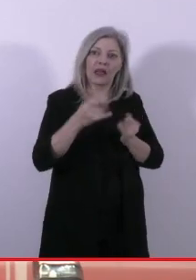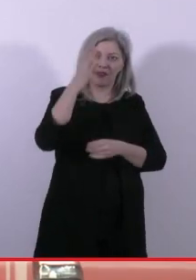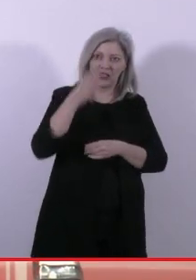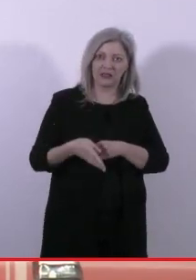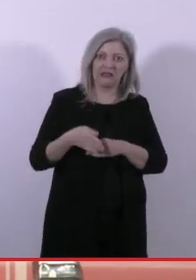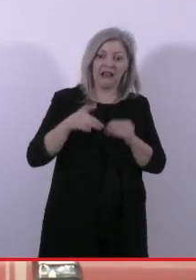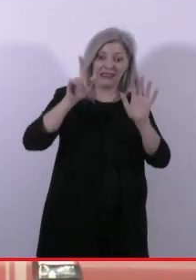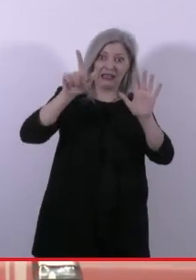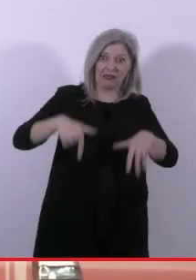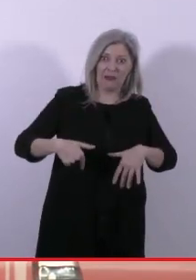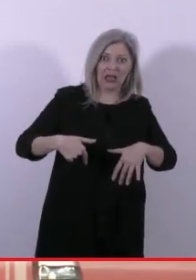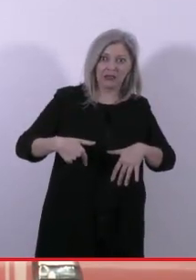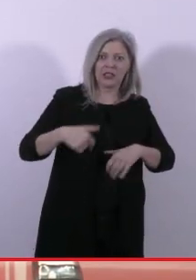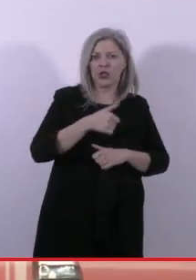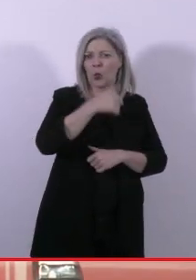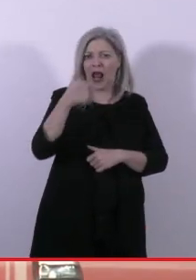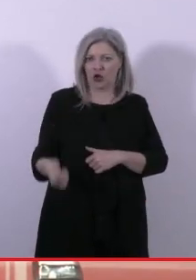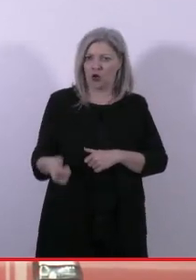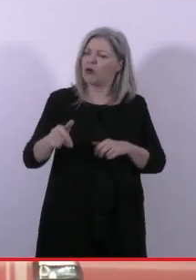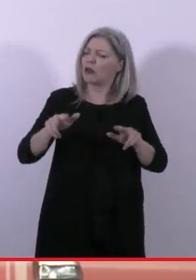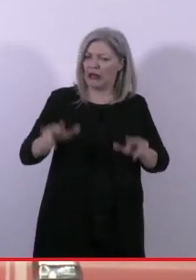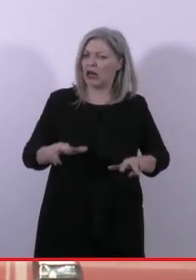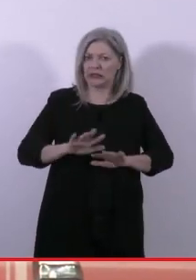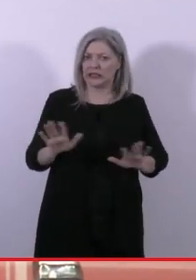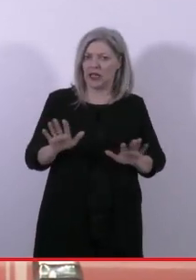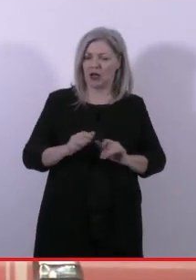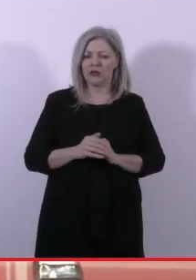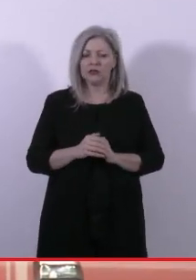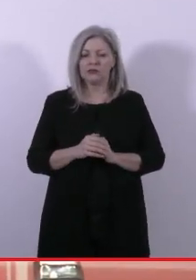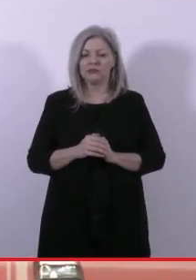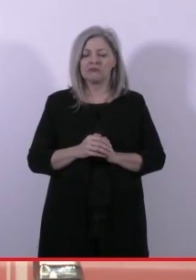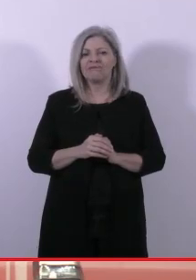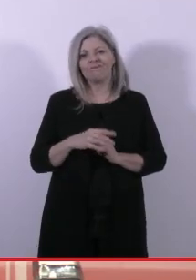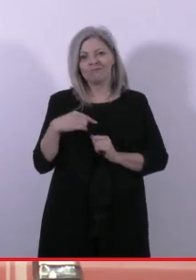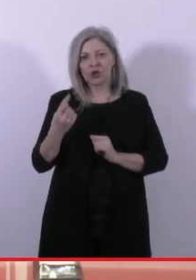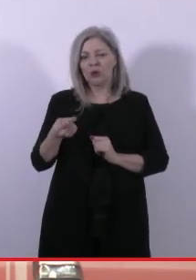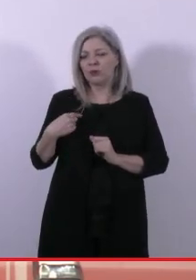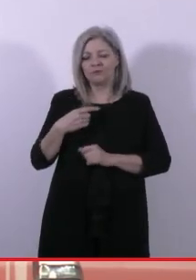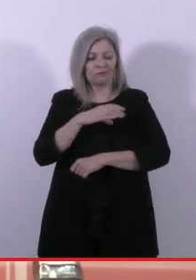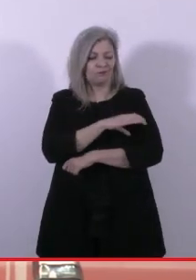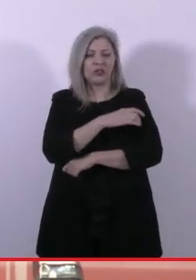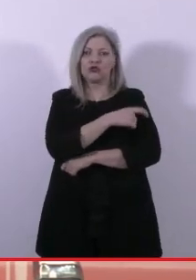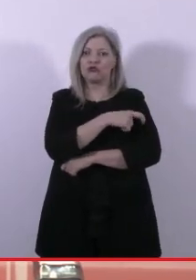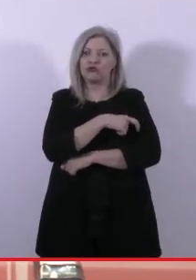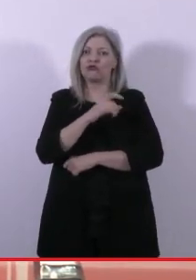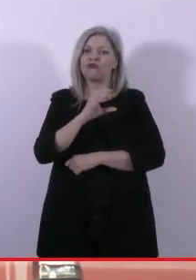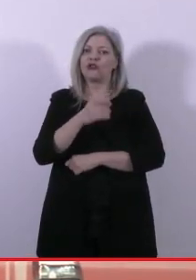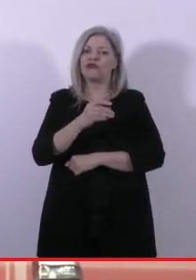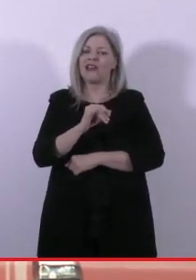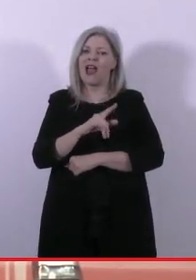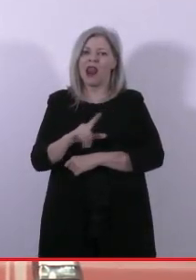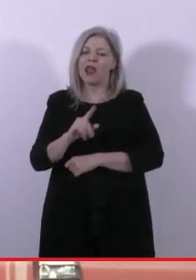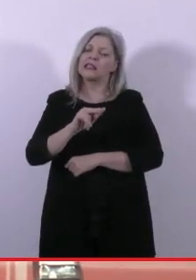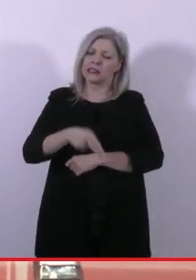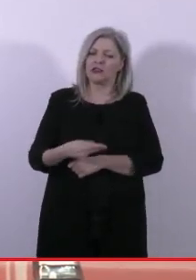7 mesi di lavoro garantiti all'anno. Qui mi sono iscritta alla CGIL perché un'iscritta storica a questo